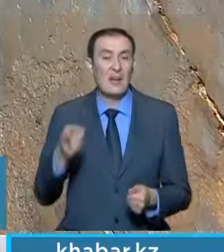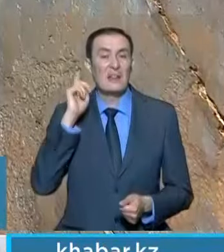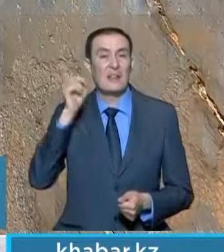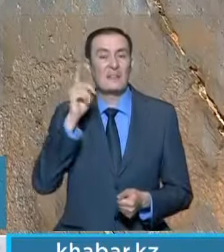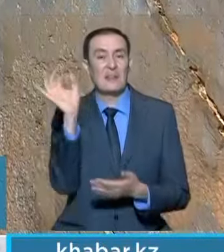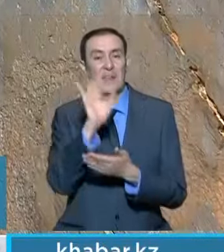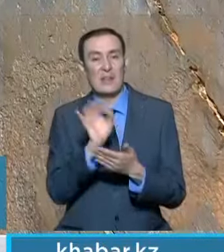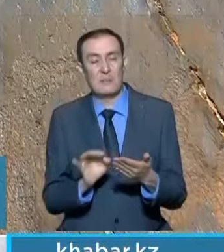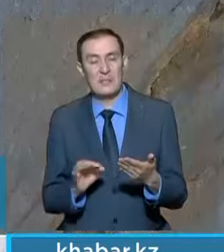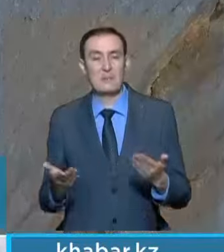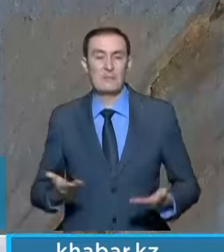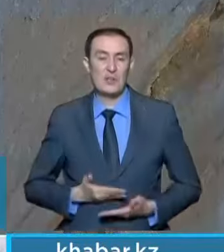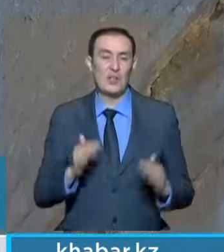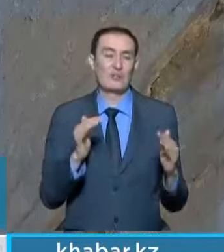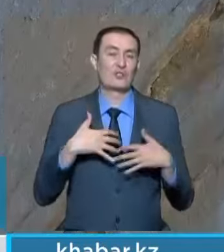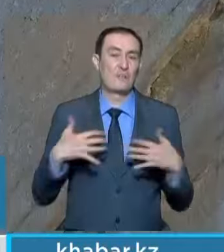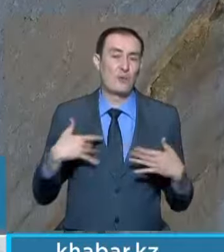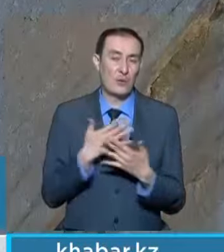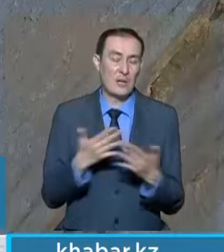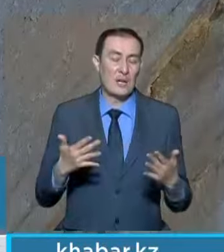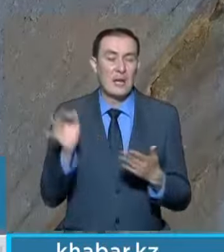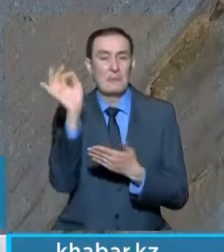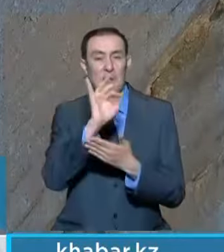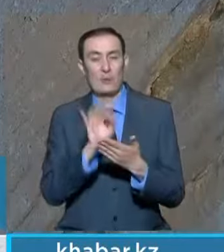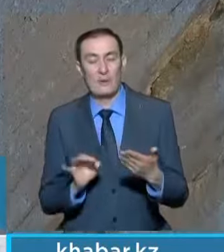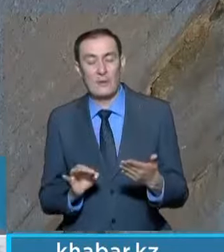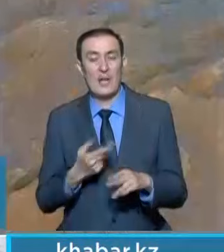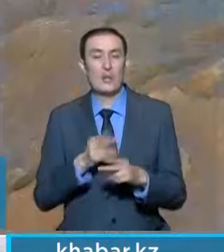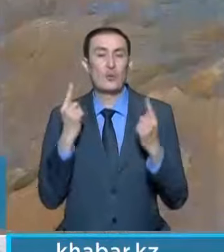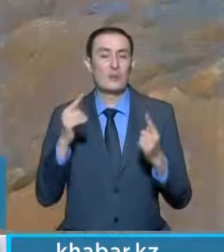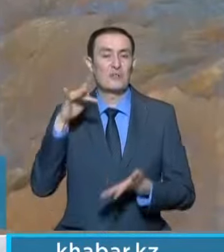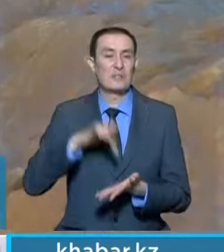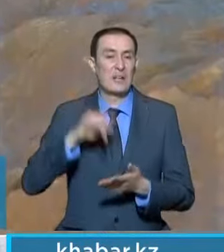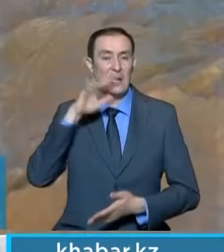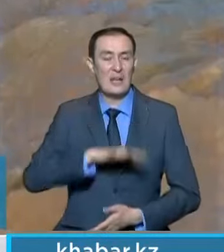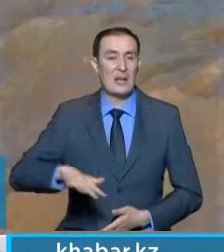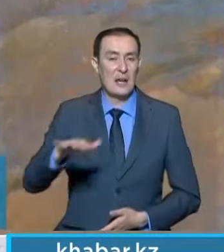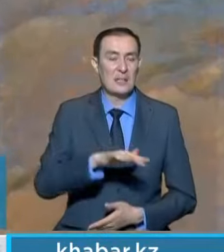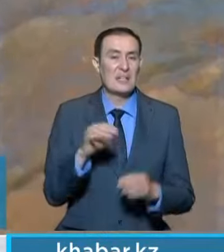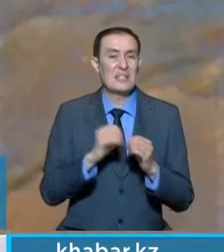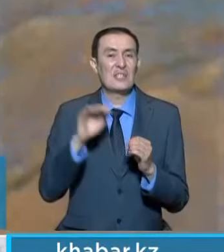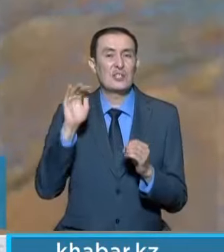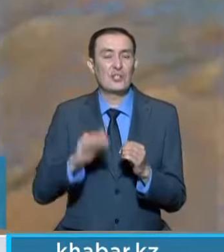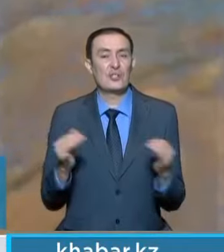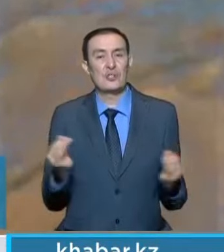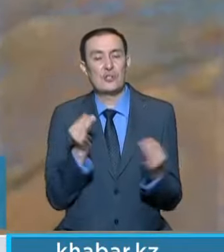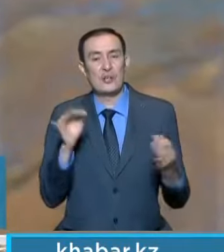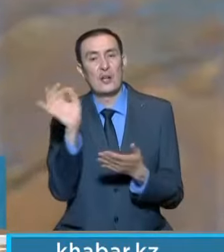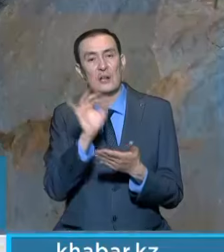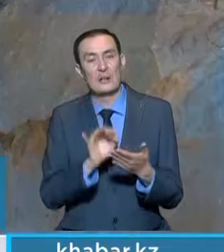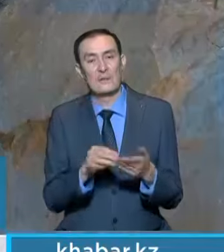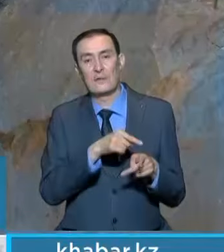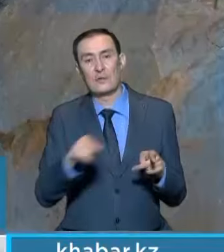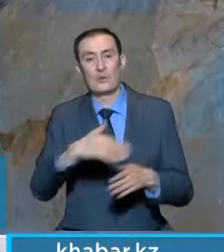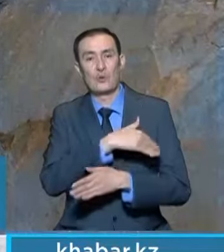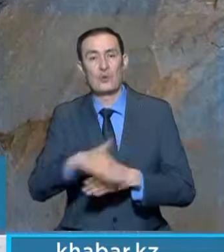надписи, изображения быта, людей и животных. Петроглифы Саускандык – крупнейшие в Центральной Азии. 10 тысяч сюжетных линий простираются